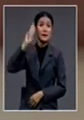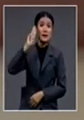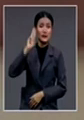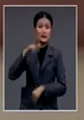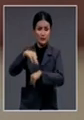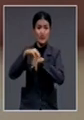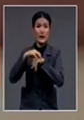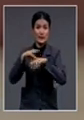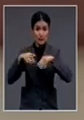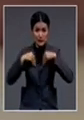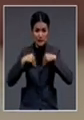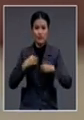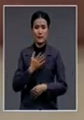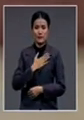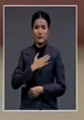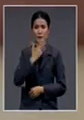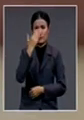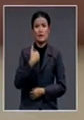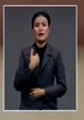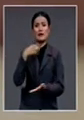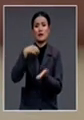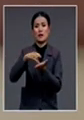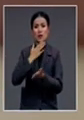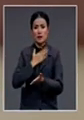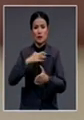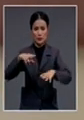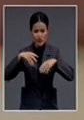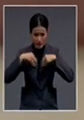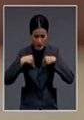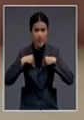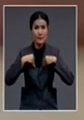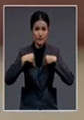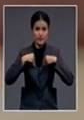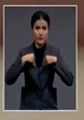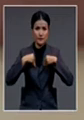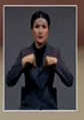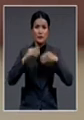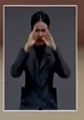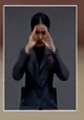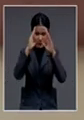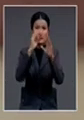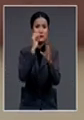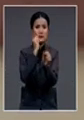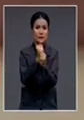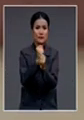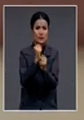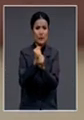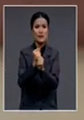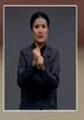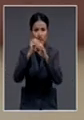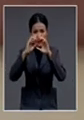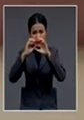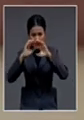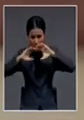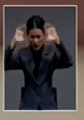ประชุมว่าเธอขอน้อมรับการลงมติของรัฐสภาในครั้งนี้และเธอจะจัดตั้งรัฐบาลเข้าบริหารประเท